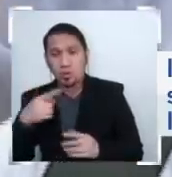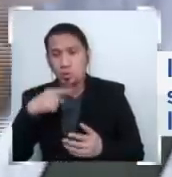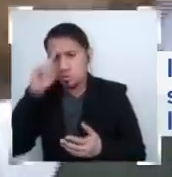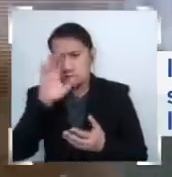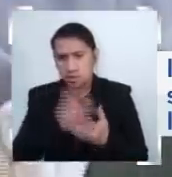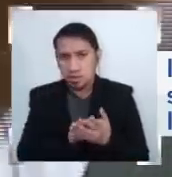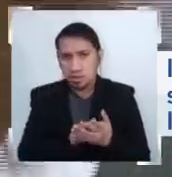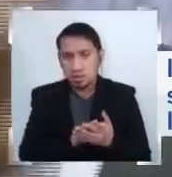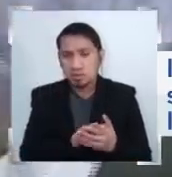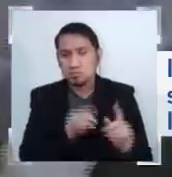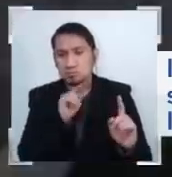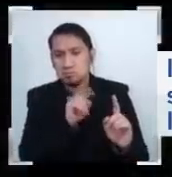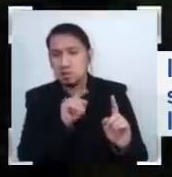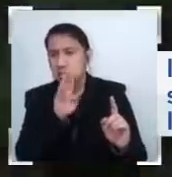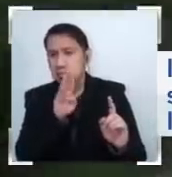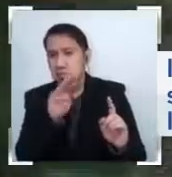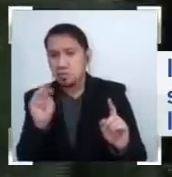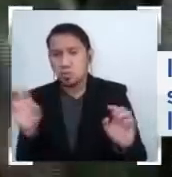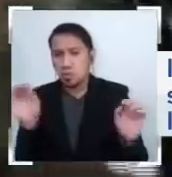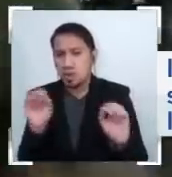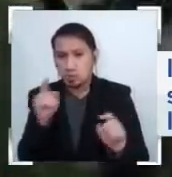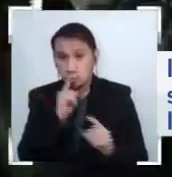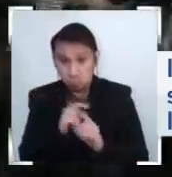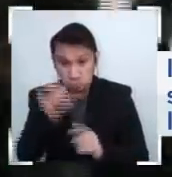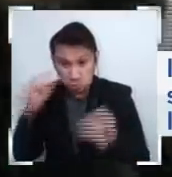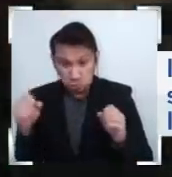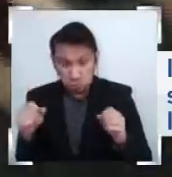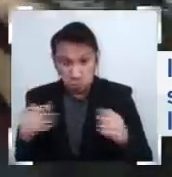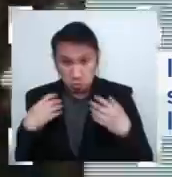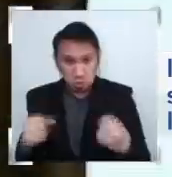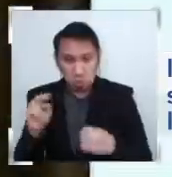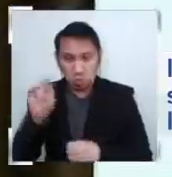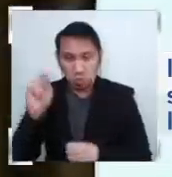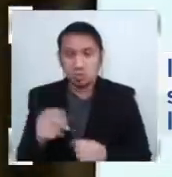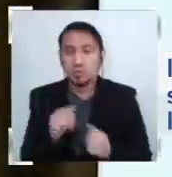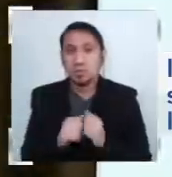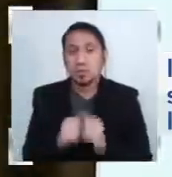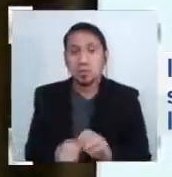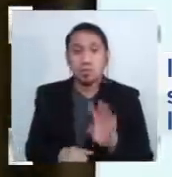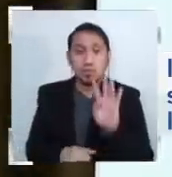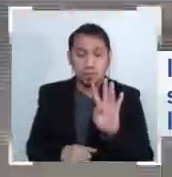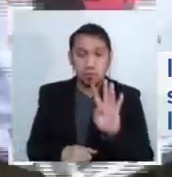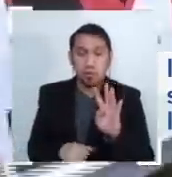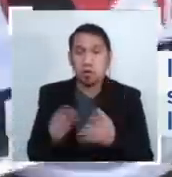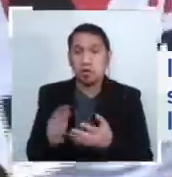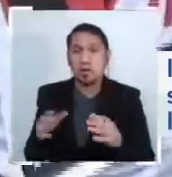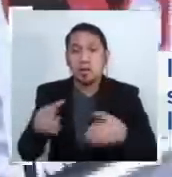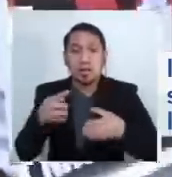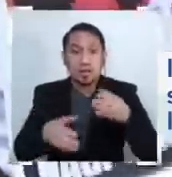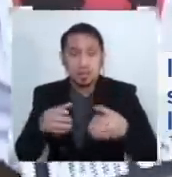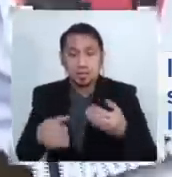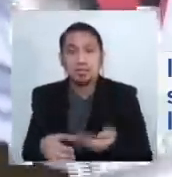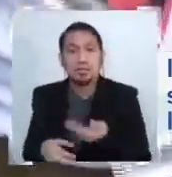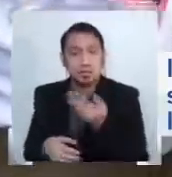talaga, hindi wala ng solid north. Ang ika-apat na petisyon para i-disqualify si dating Senador Bongbong Marcos inihain ng